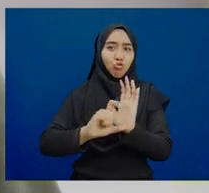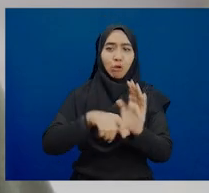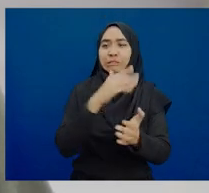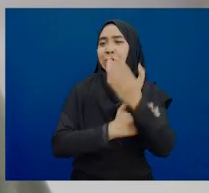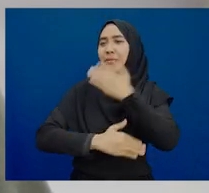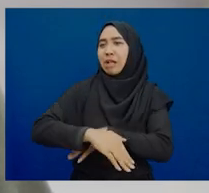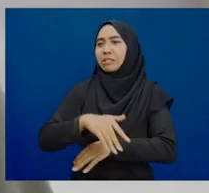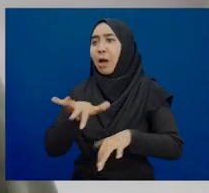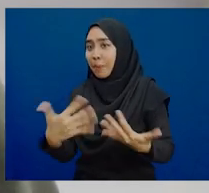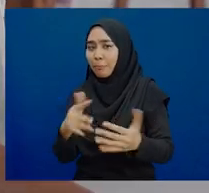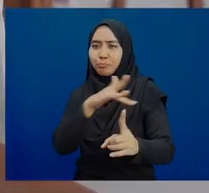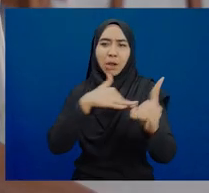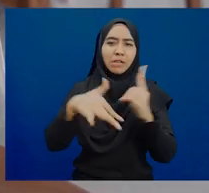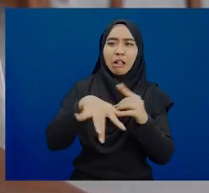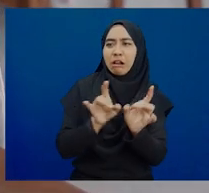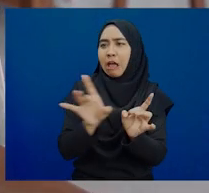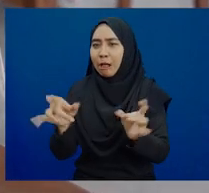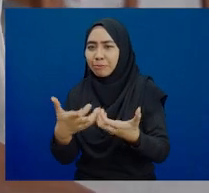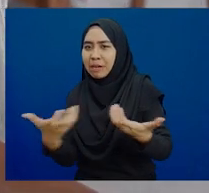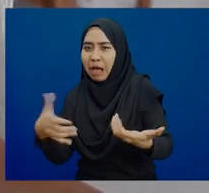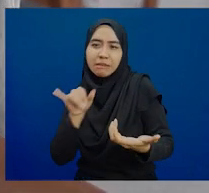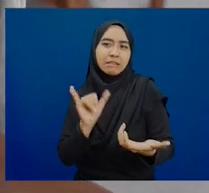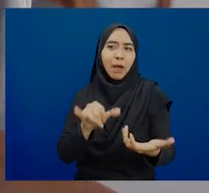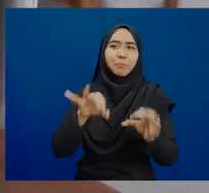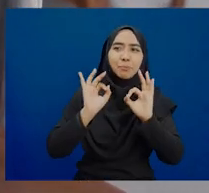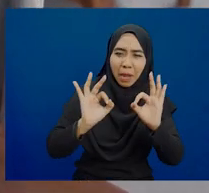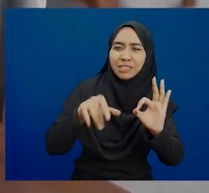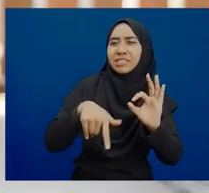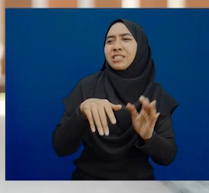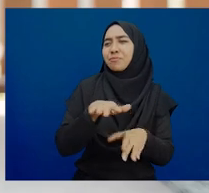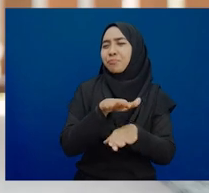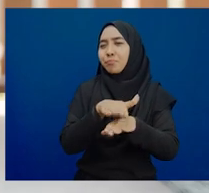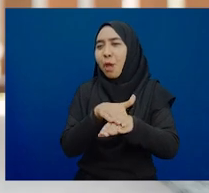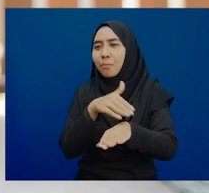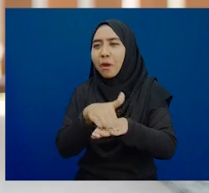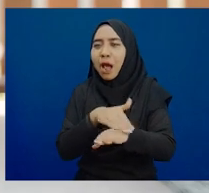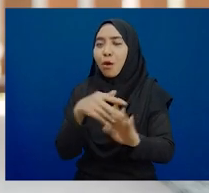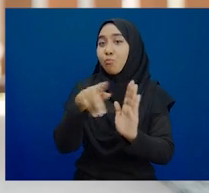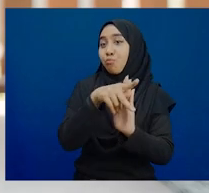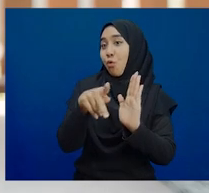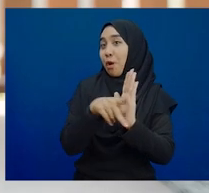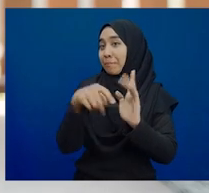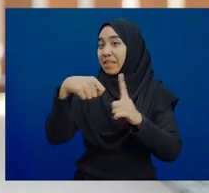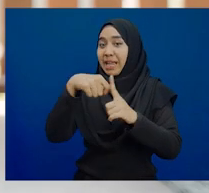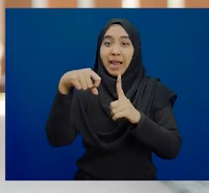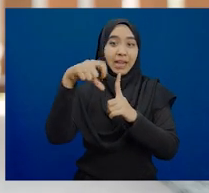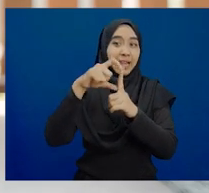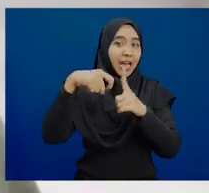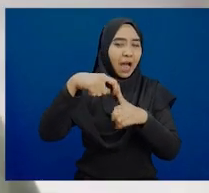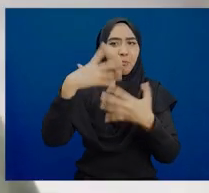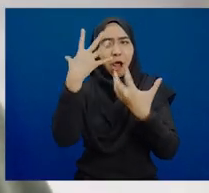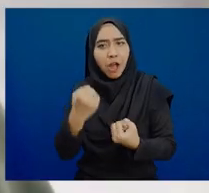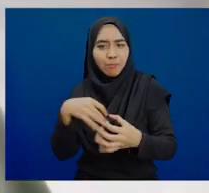dengan orang biasa itu dibedakan sekali. Jadi mungkin dengan adanya adik, nah ini kami